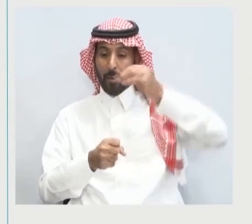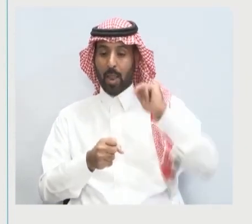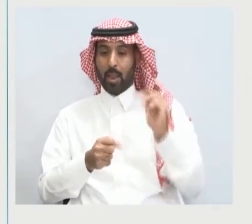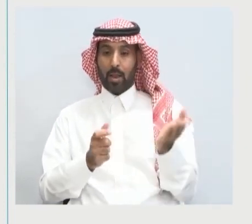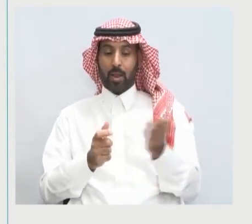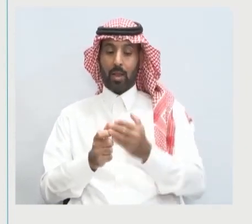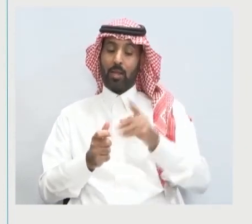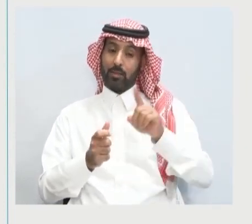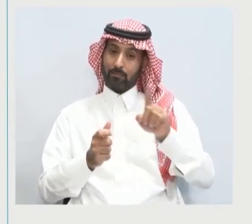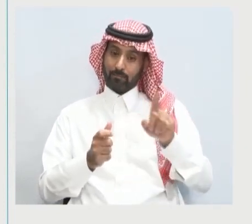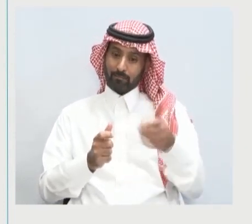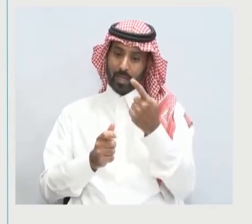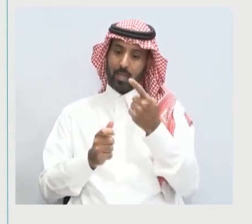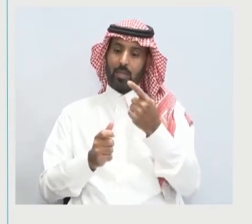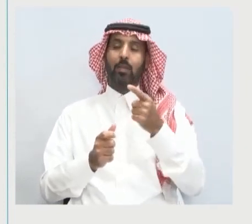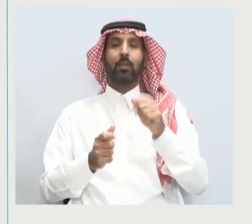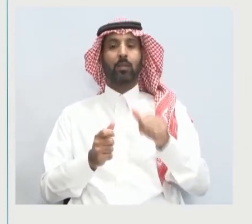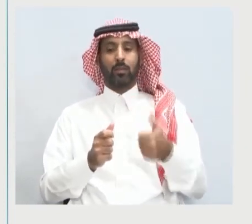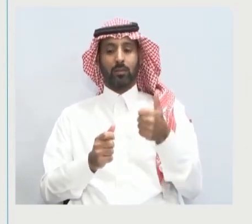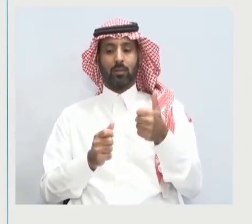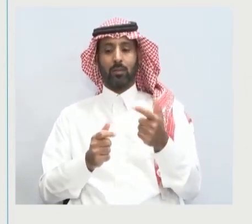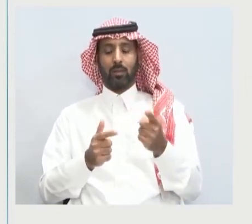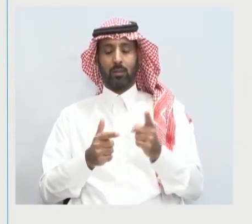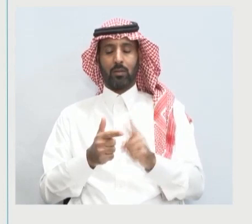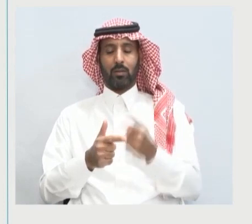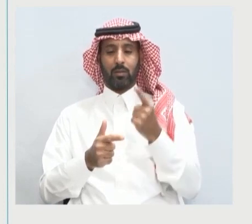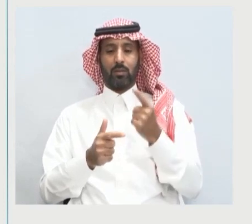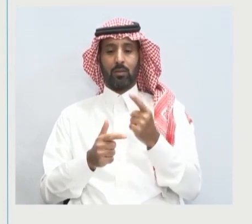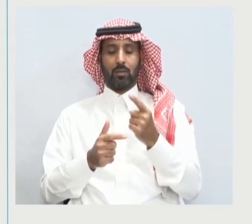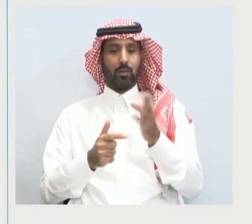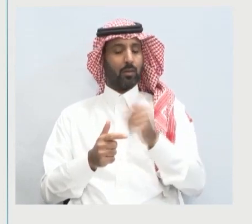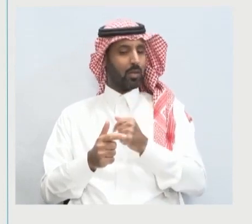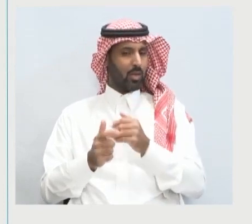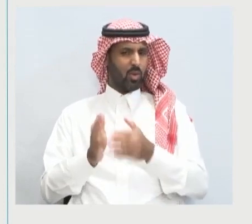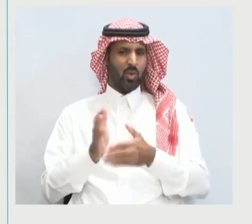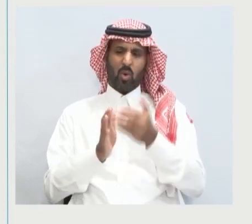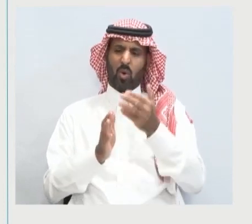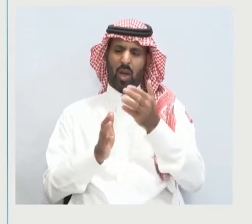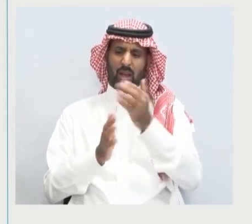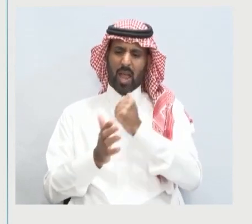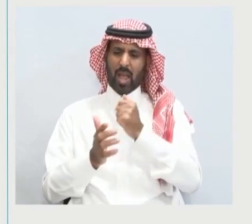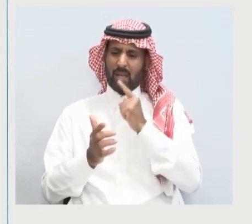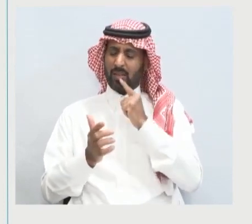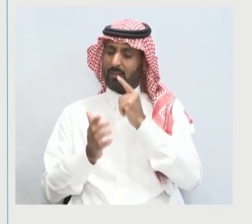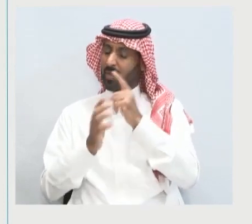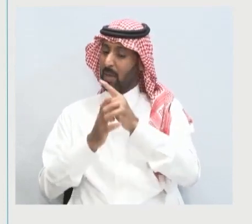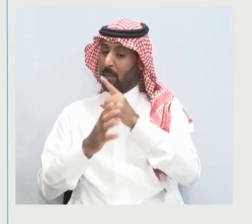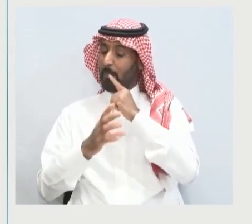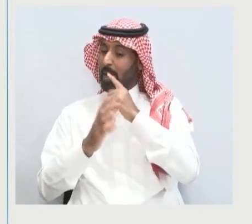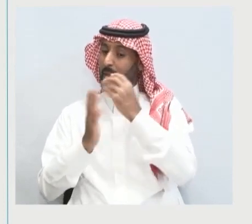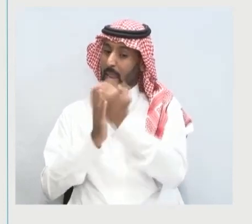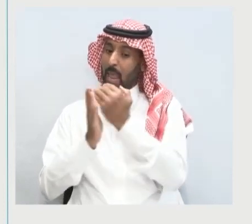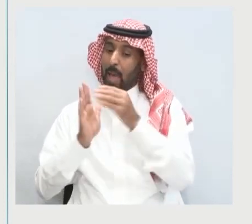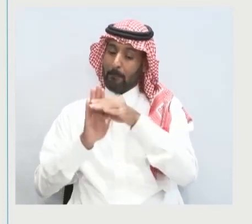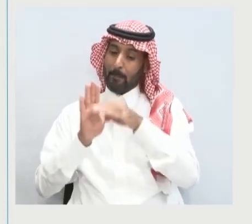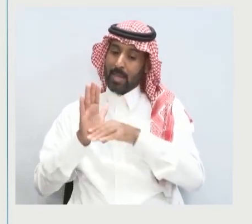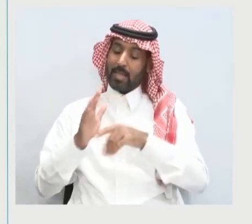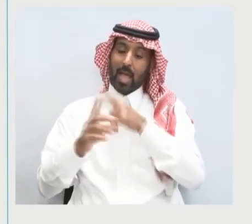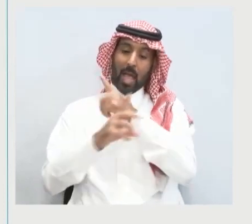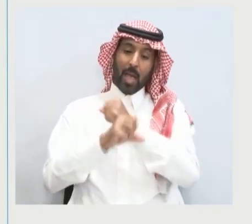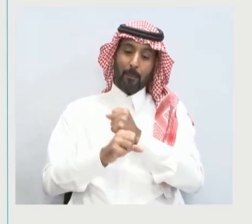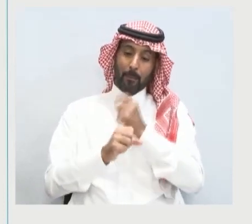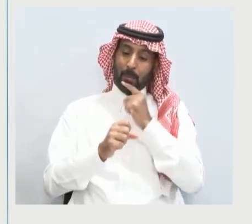احسنت اجابه صحيحه لا تستطيع في برنامج مايكروسوفت اكسل ادراج